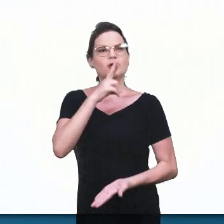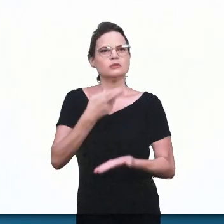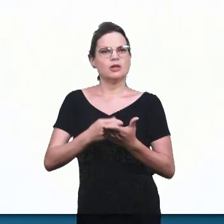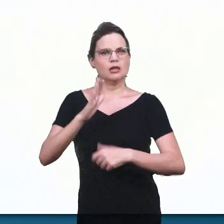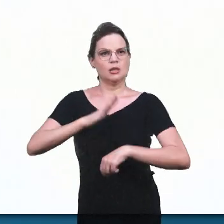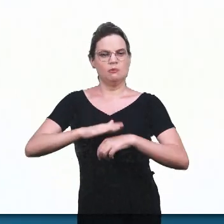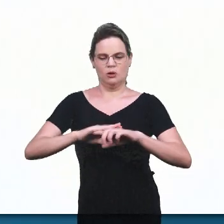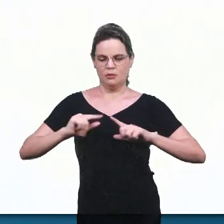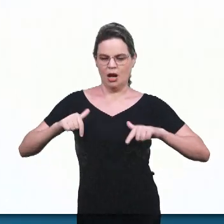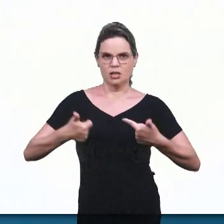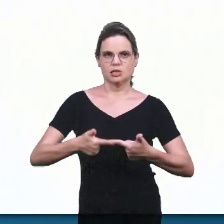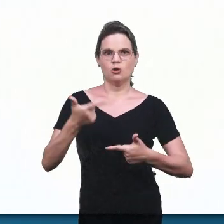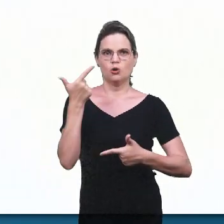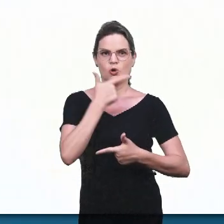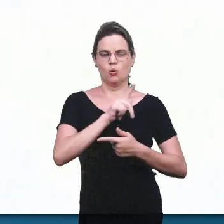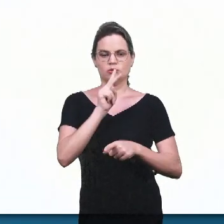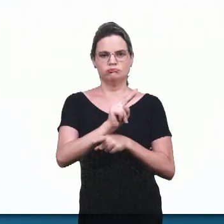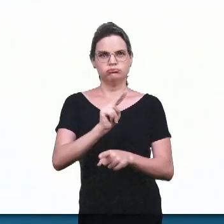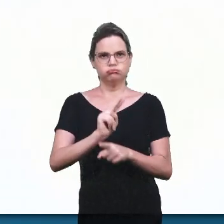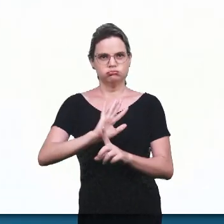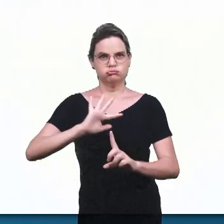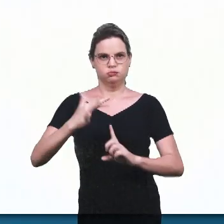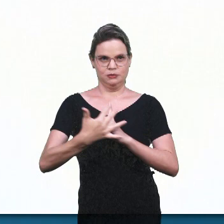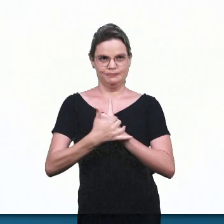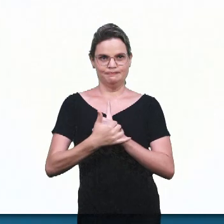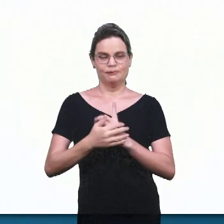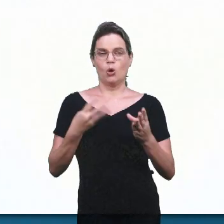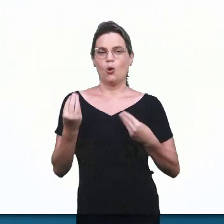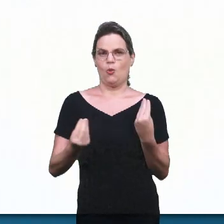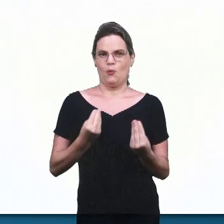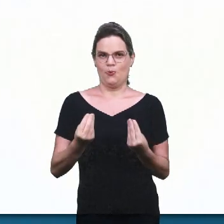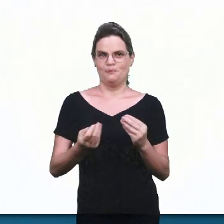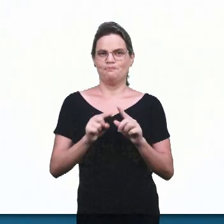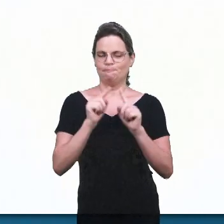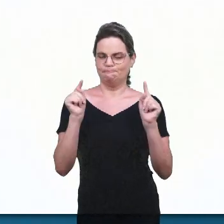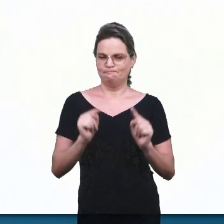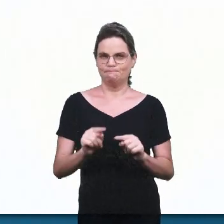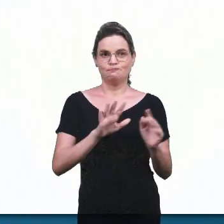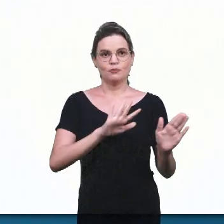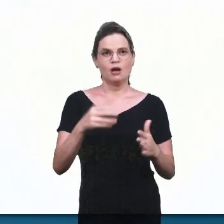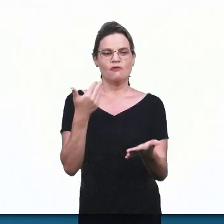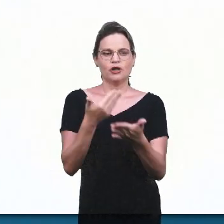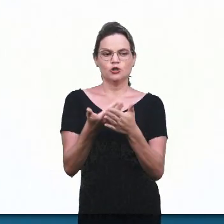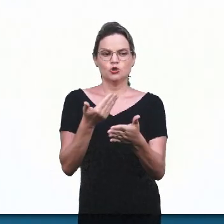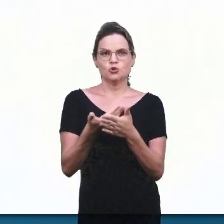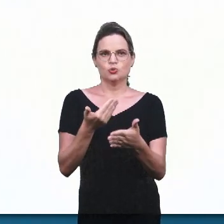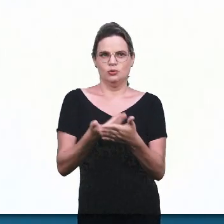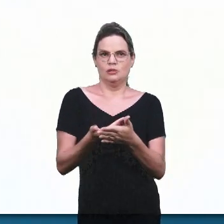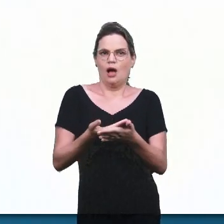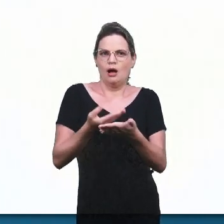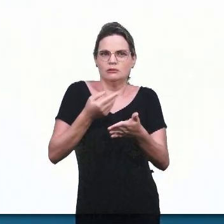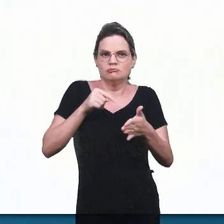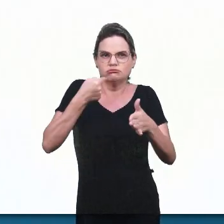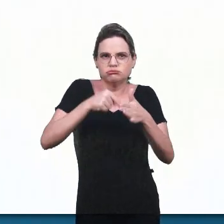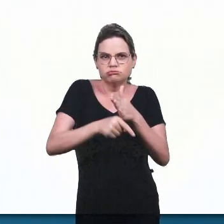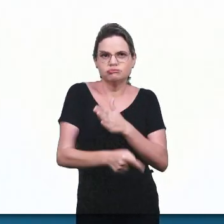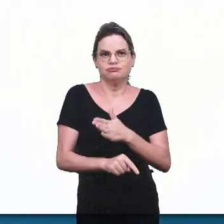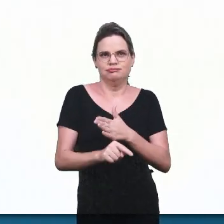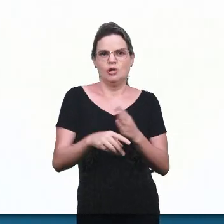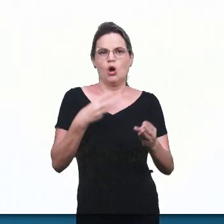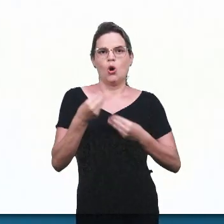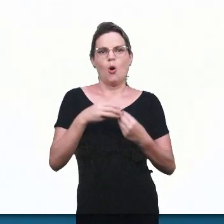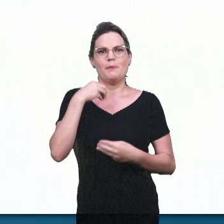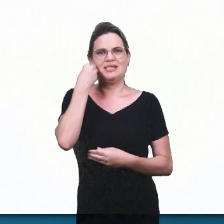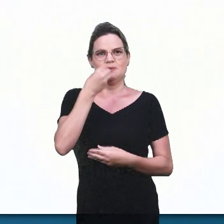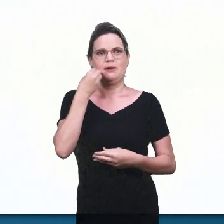quel est comme résultat du fait qu'elle a été préservée? Vous allez faire une étude, une analyse